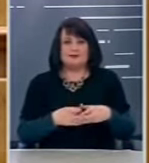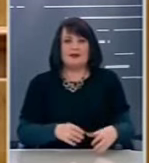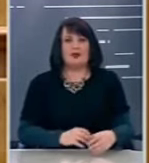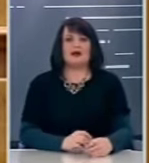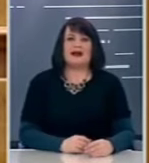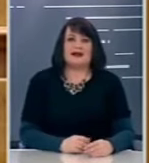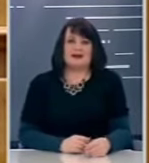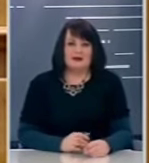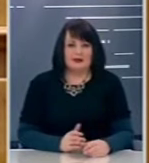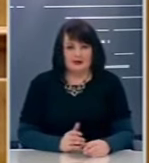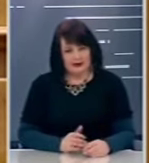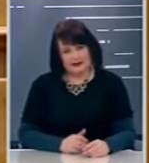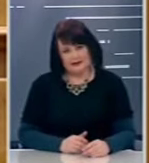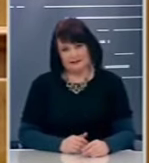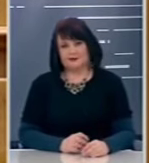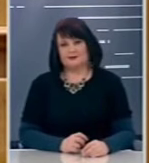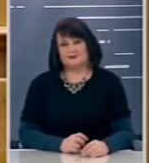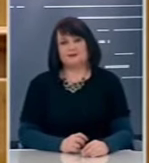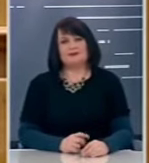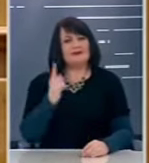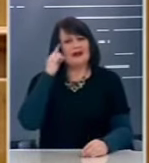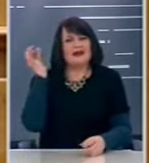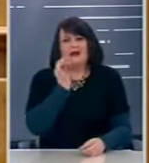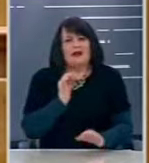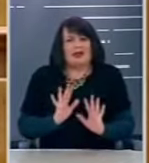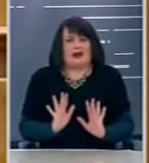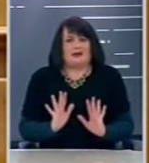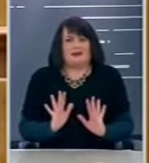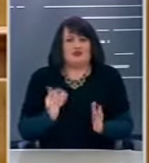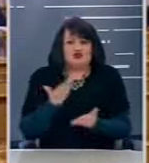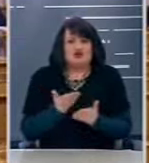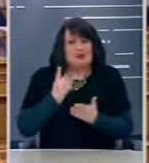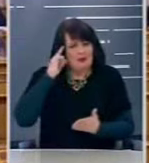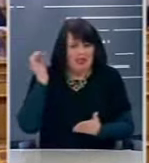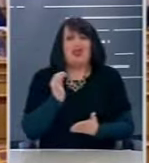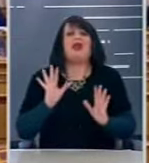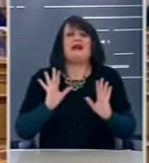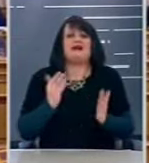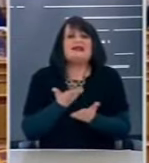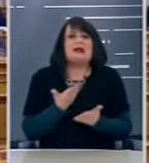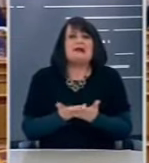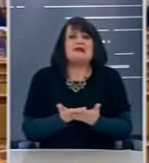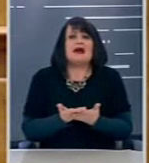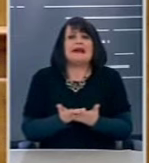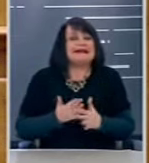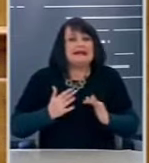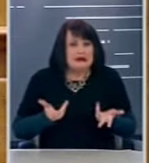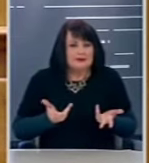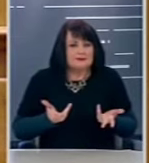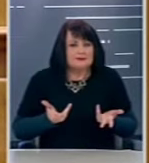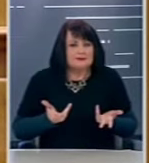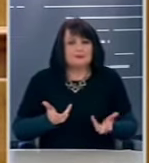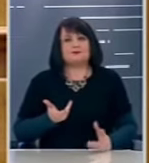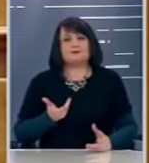πλέον η παράλογη απέτηση, που δεν είναι τελευταία, είναι απέτηση που υπάρχει στο